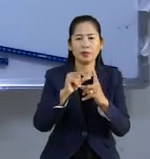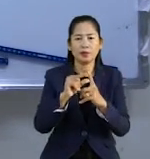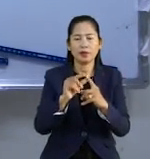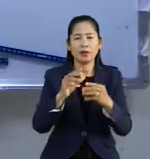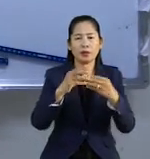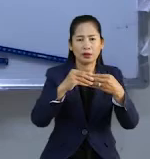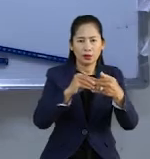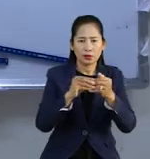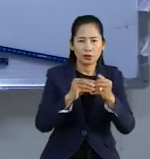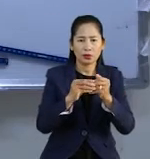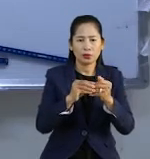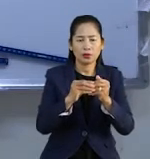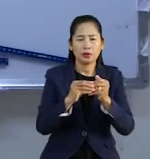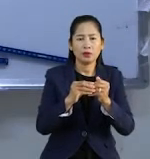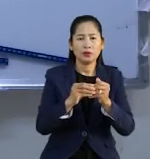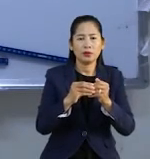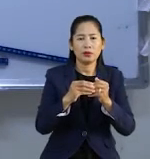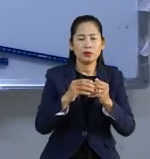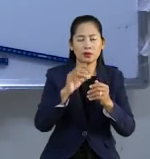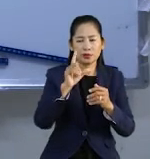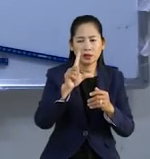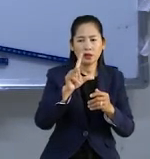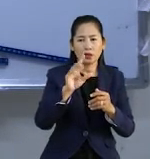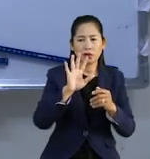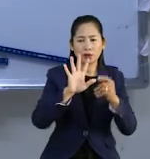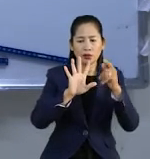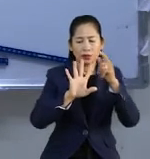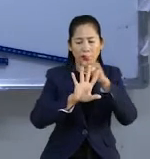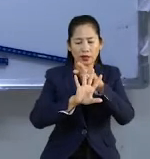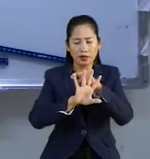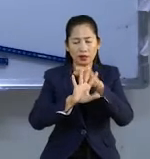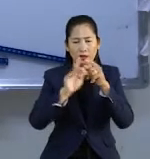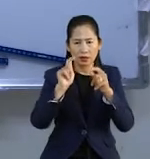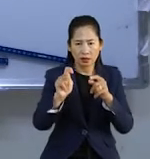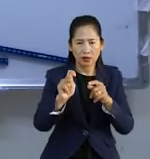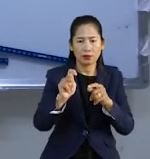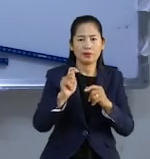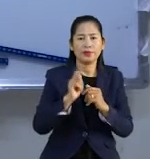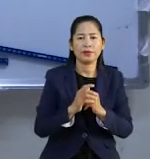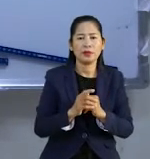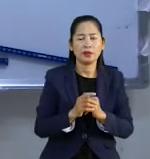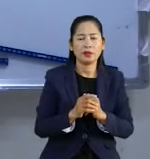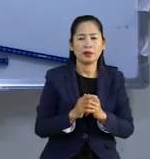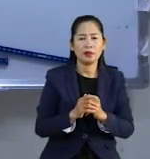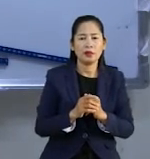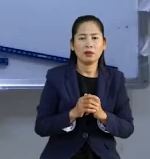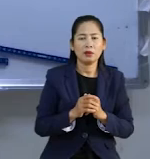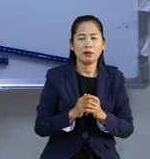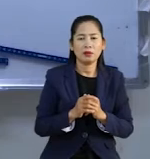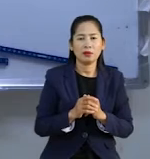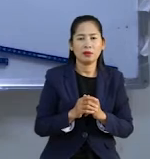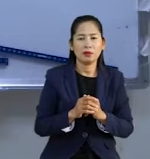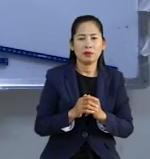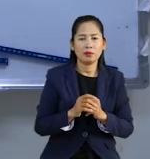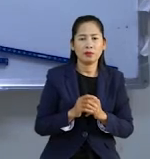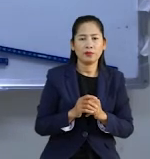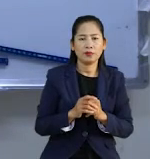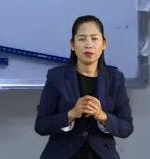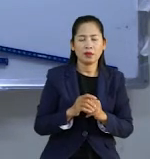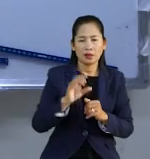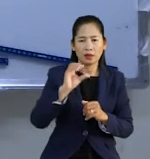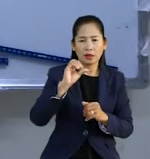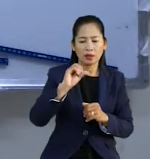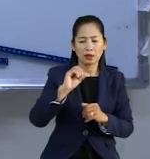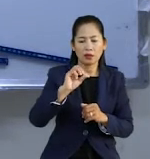จั่วมีอักษรโจผัดเลอหนังโรจั่วกัดสำเร็จอ่อนะบาดเ